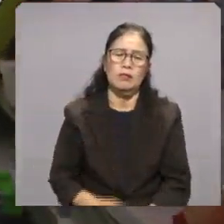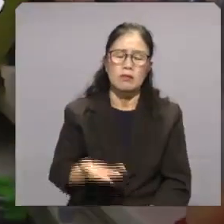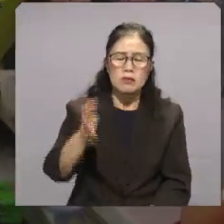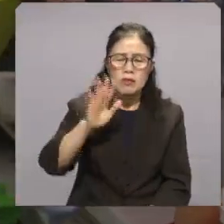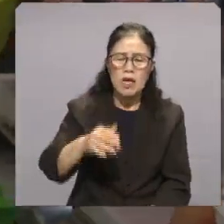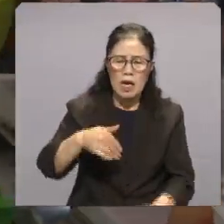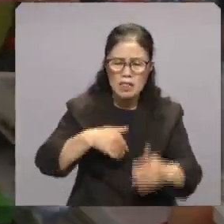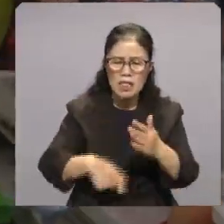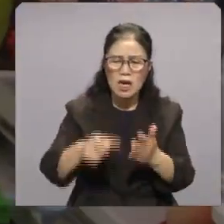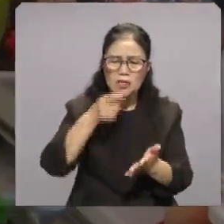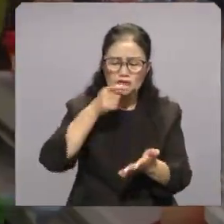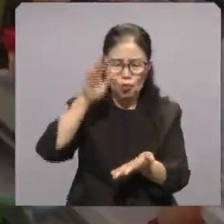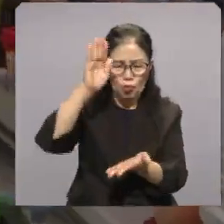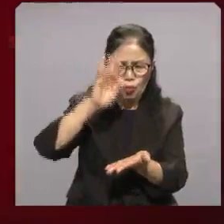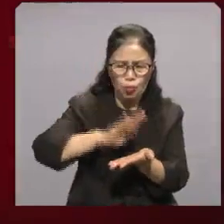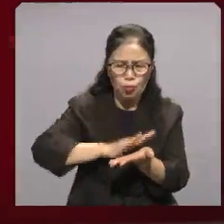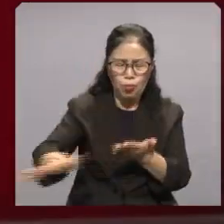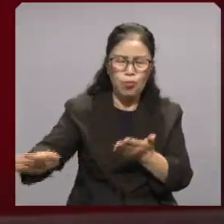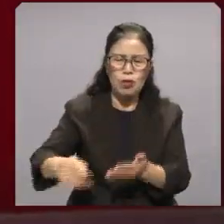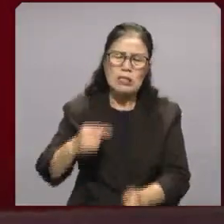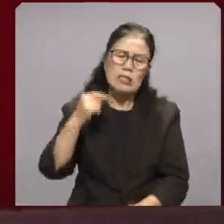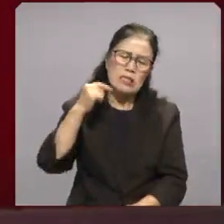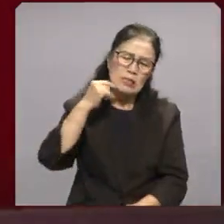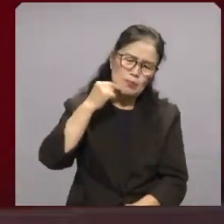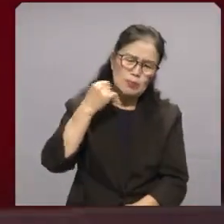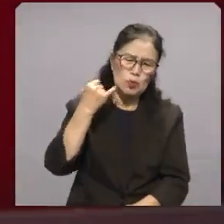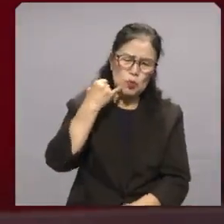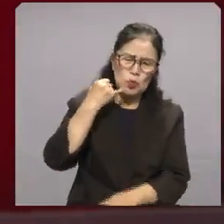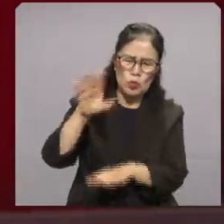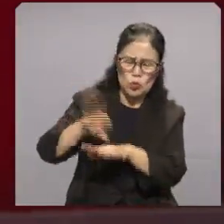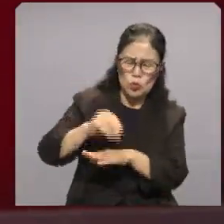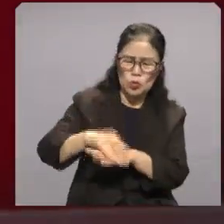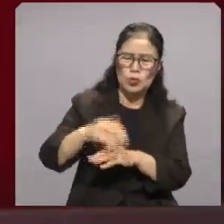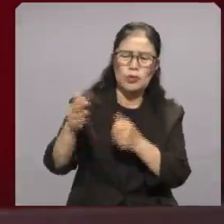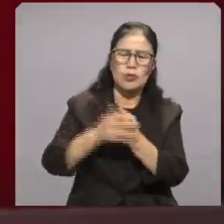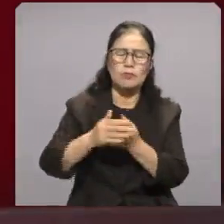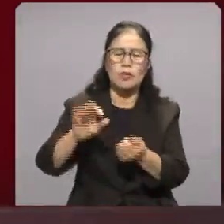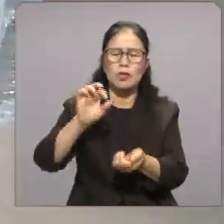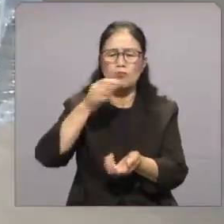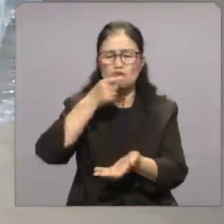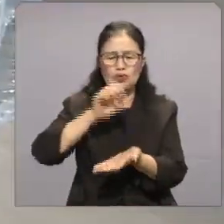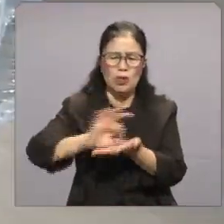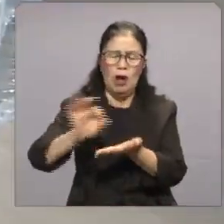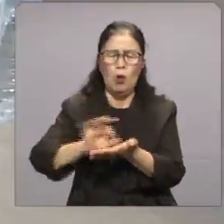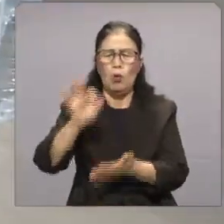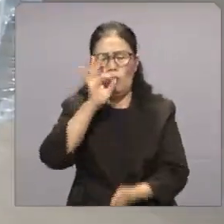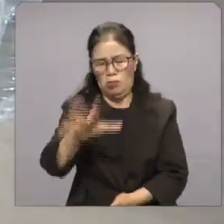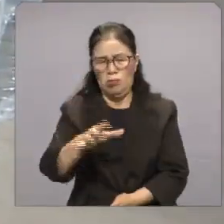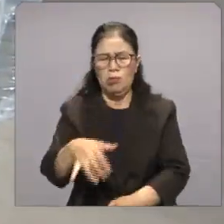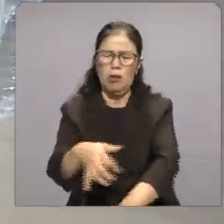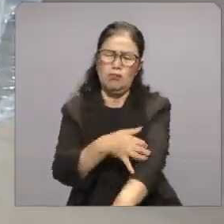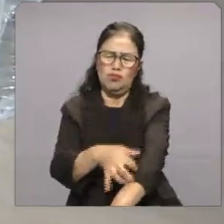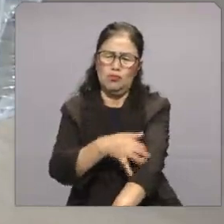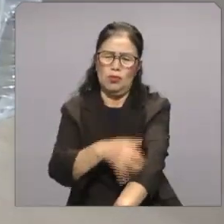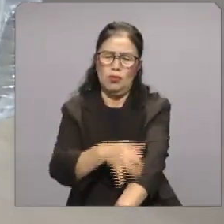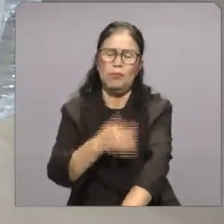하지만 지하수가 고갈되거나 염분이 유입되면 물을 쓸수 없는 등큰 불편을